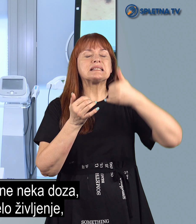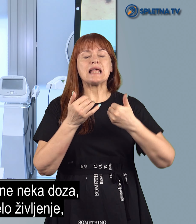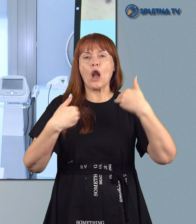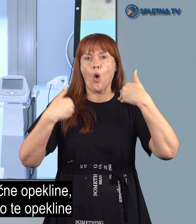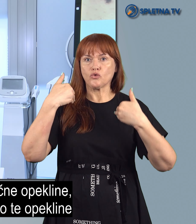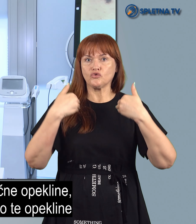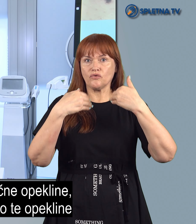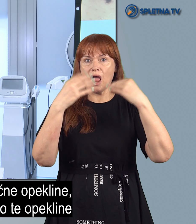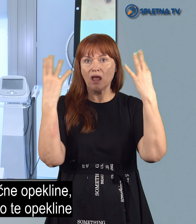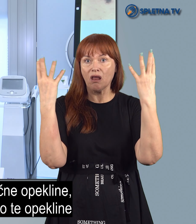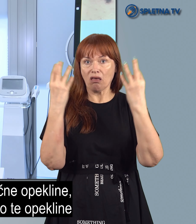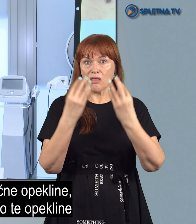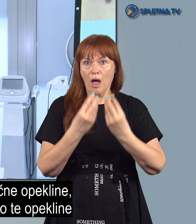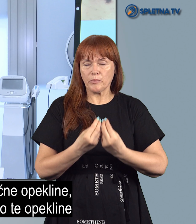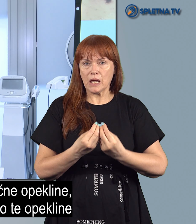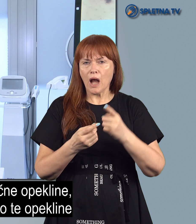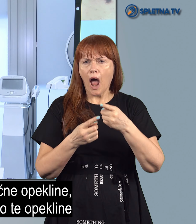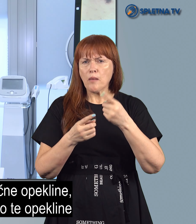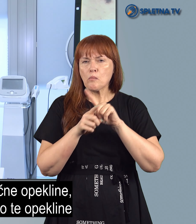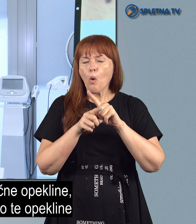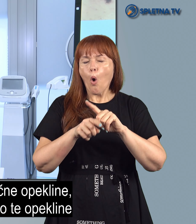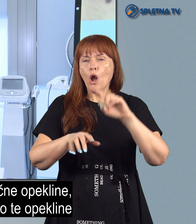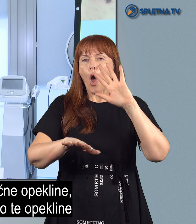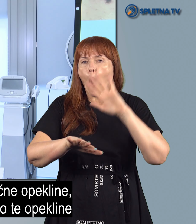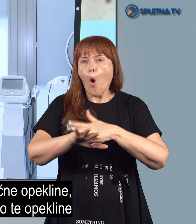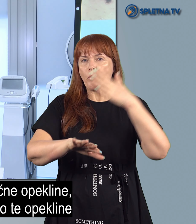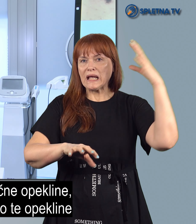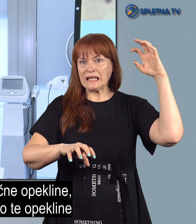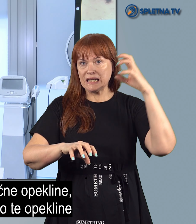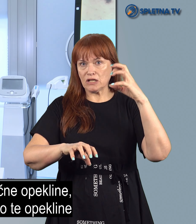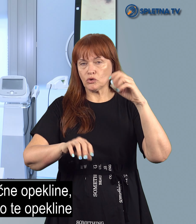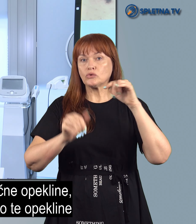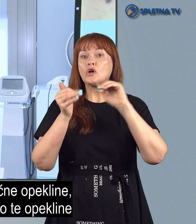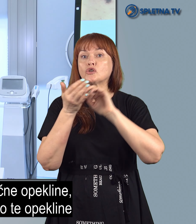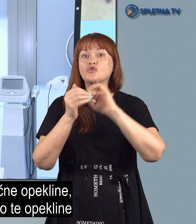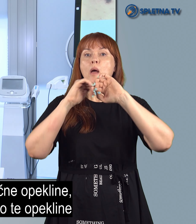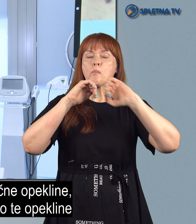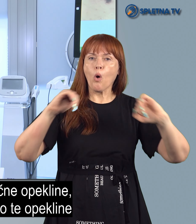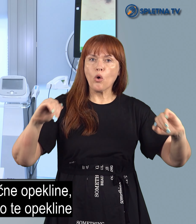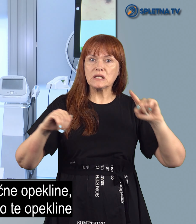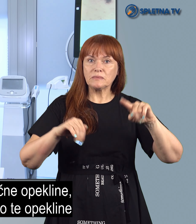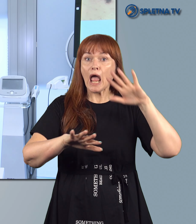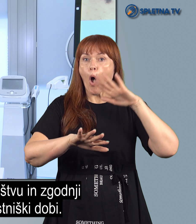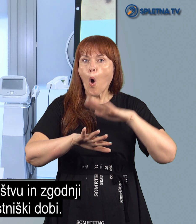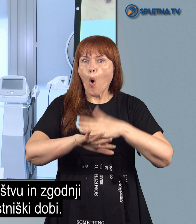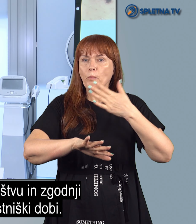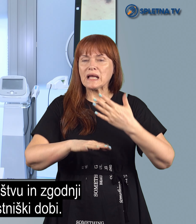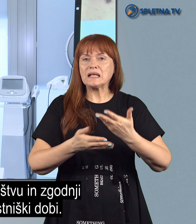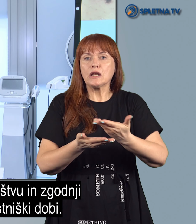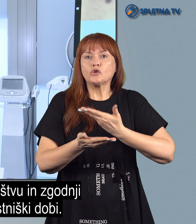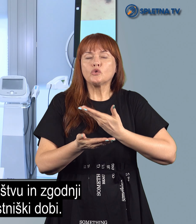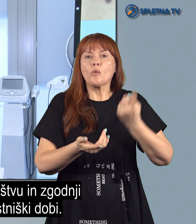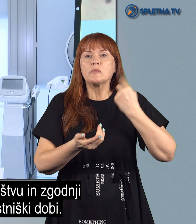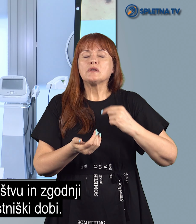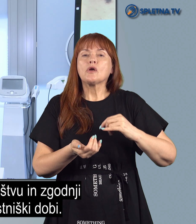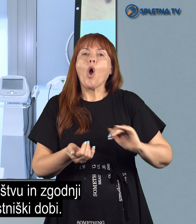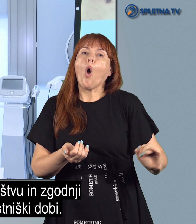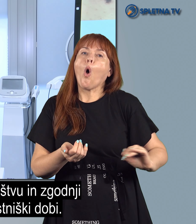življenje, ampak izgleda, da bolj opekline sončne in še posebej, če so te opekline pridobljene